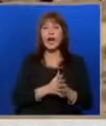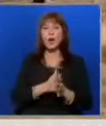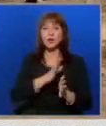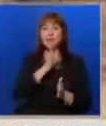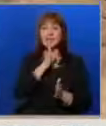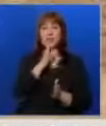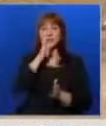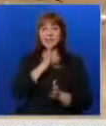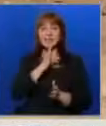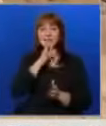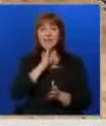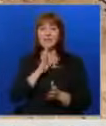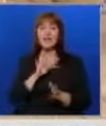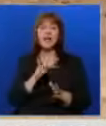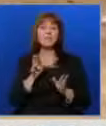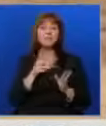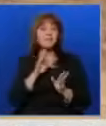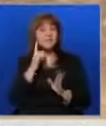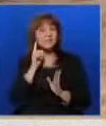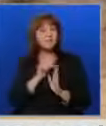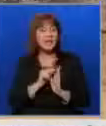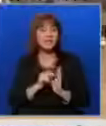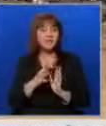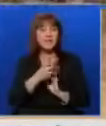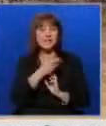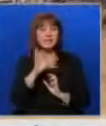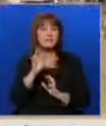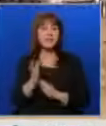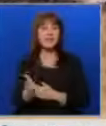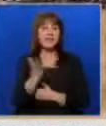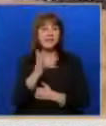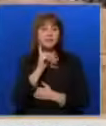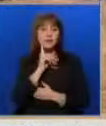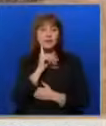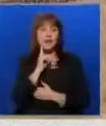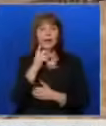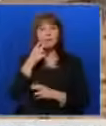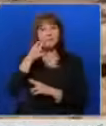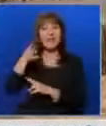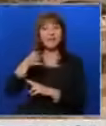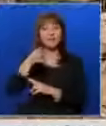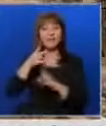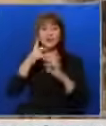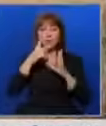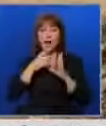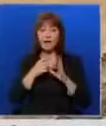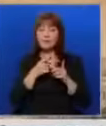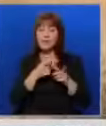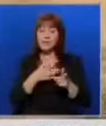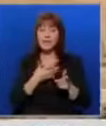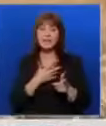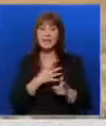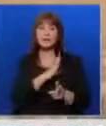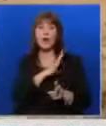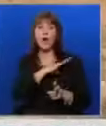останали около 350 000 цивилни. Израелската армия разпространи видеокадри, на които група палестинци се евакуират и развяват